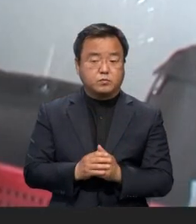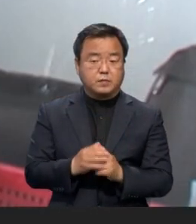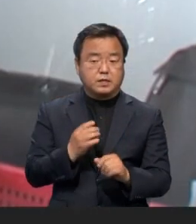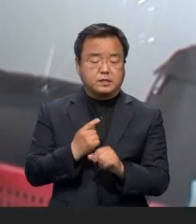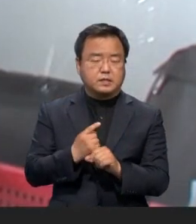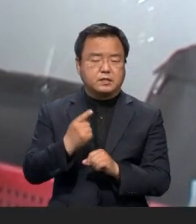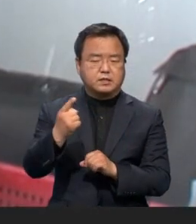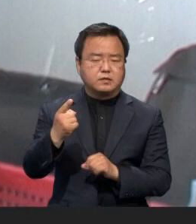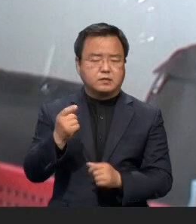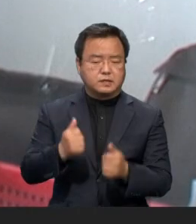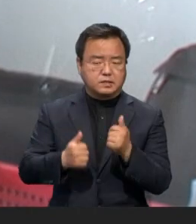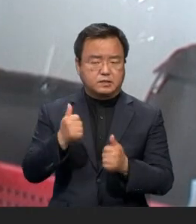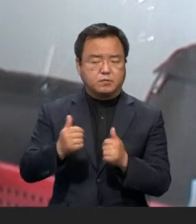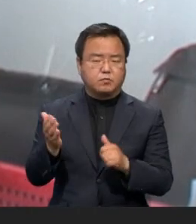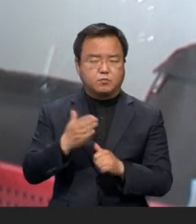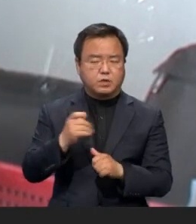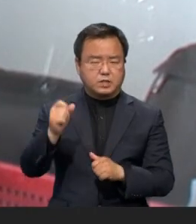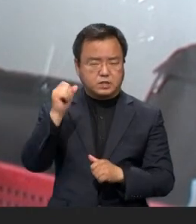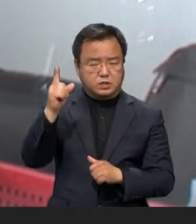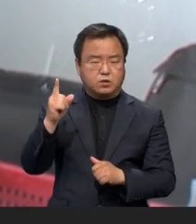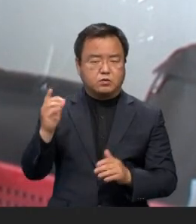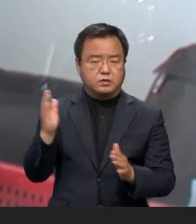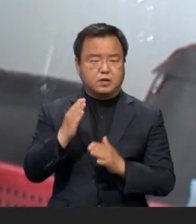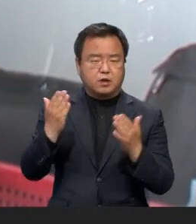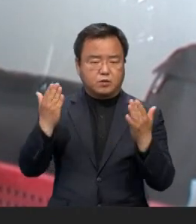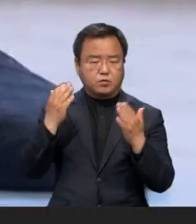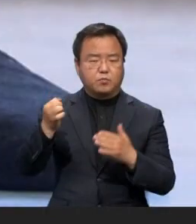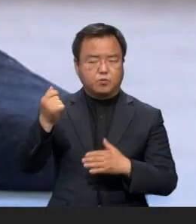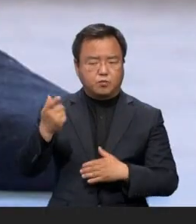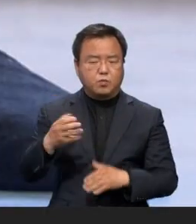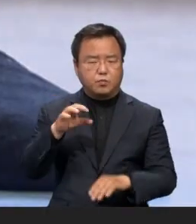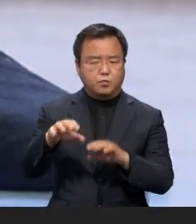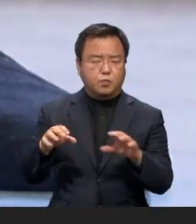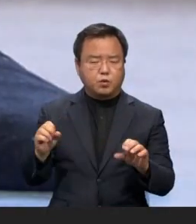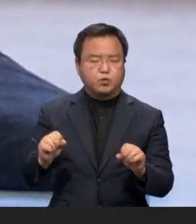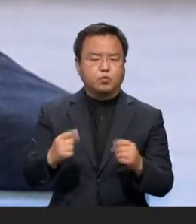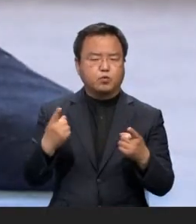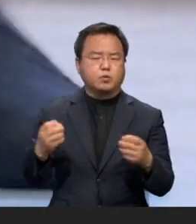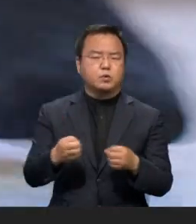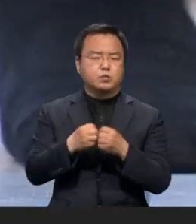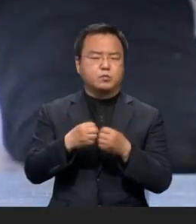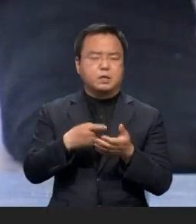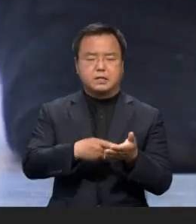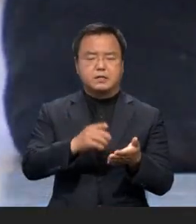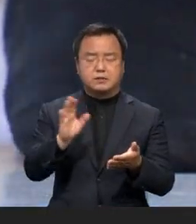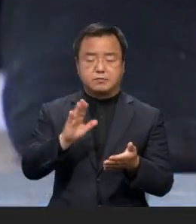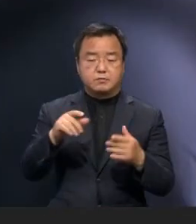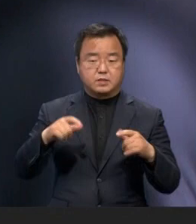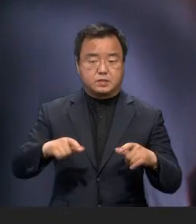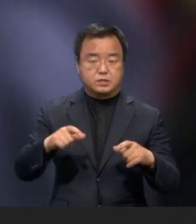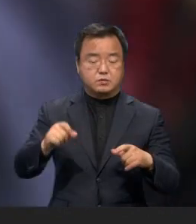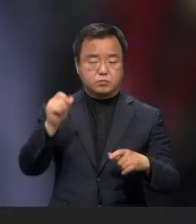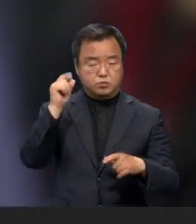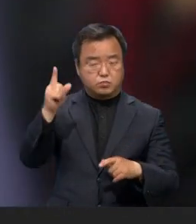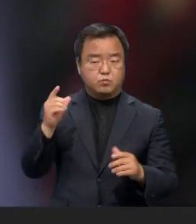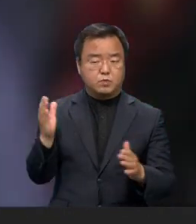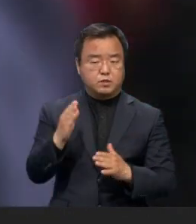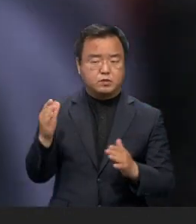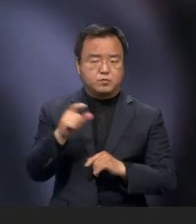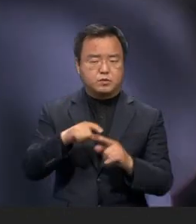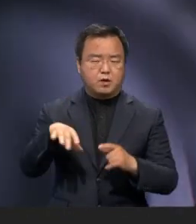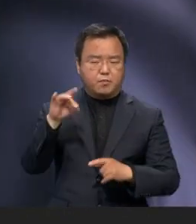입시부터 영재학교 여러곳에 중복지원 알 수 없게 하고 지역인지 의 우선선발 전형을 확대하는 딘 대체 대해